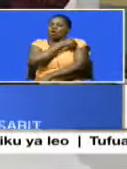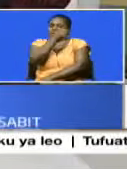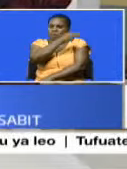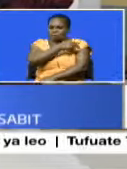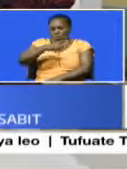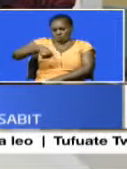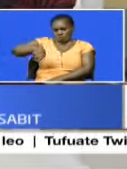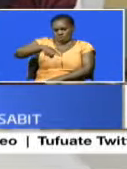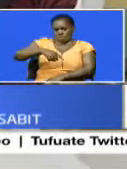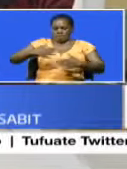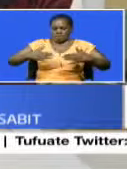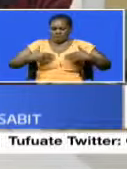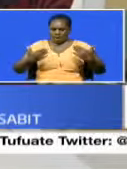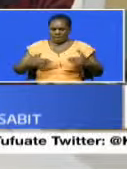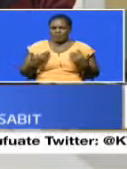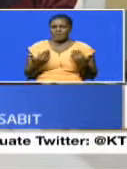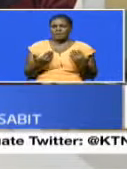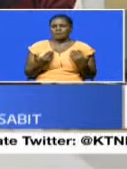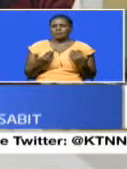sana.